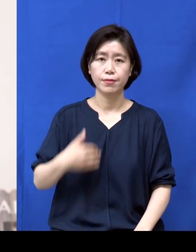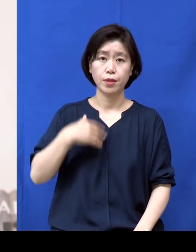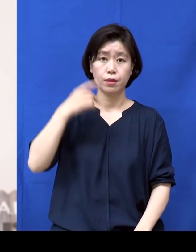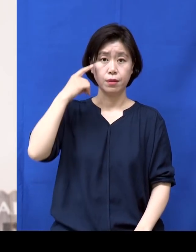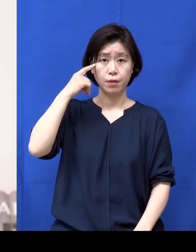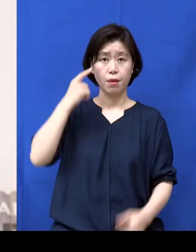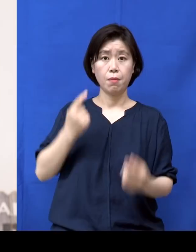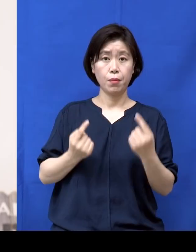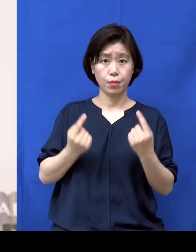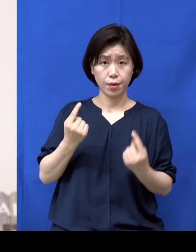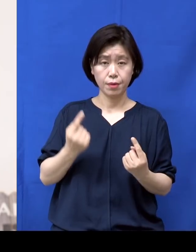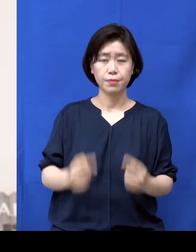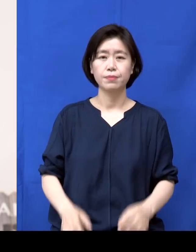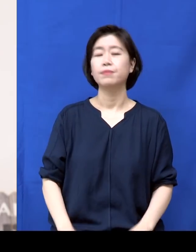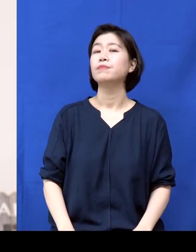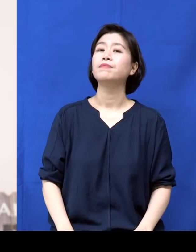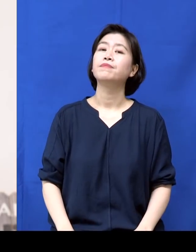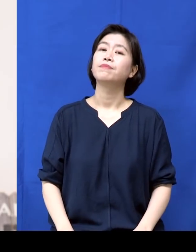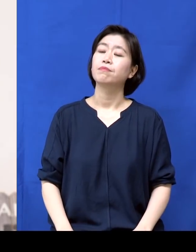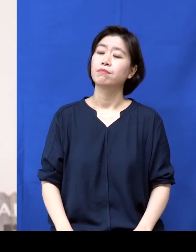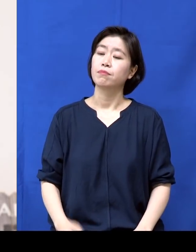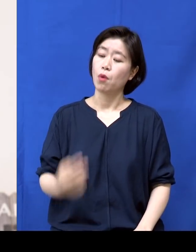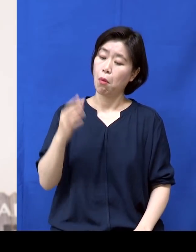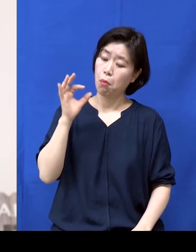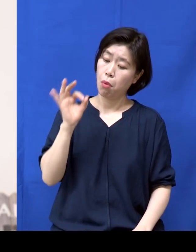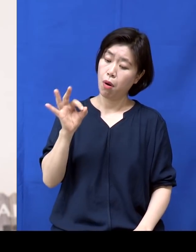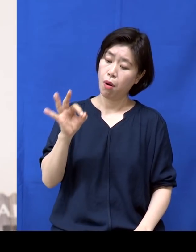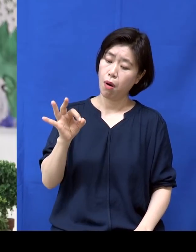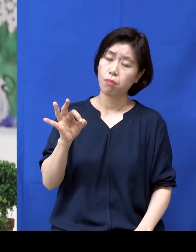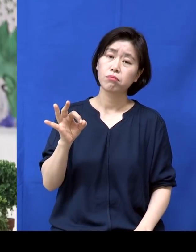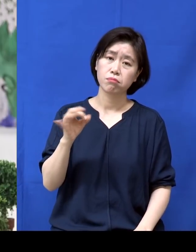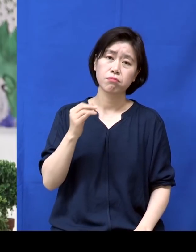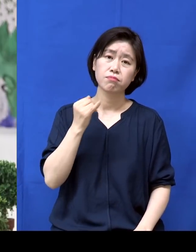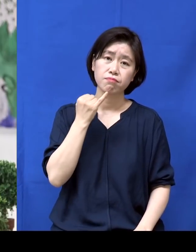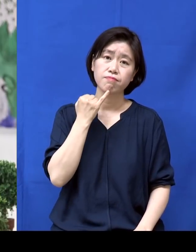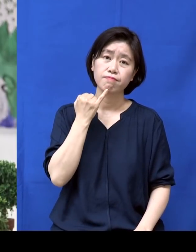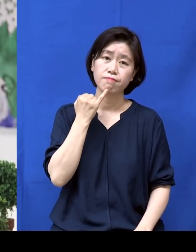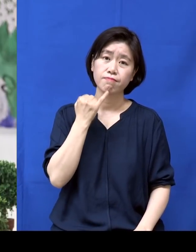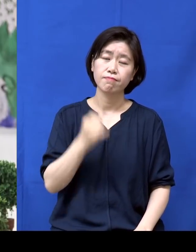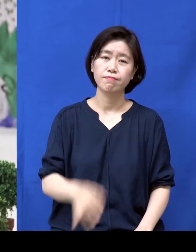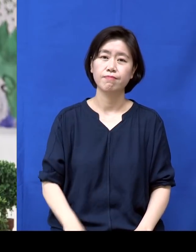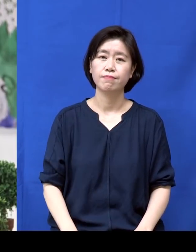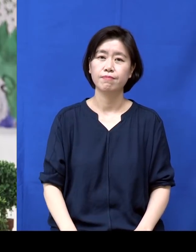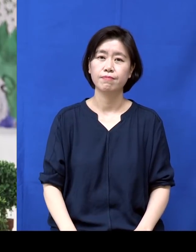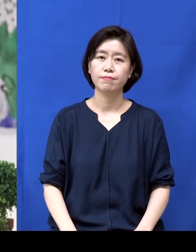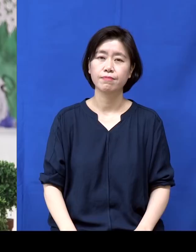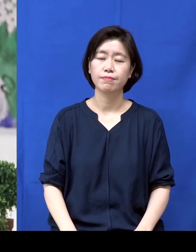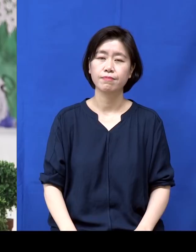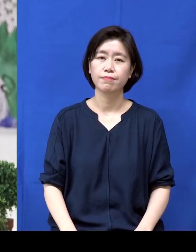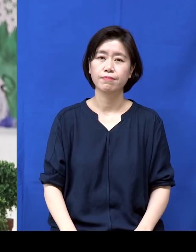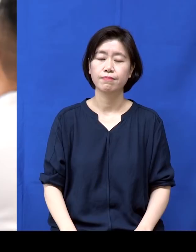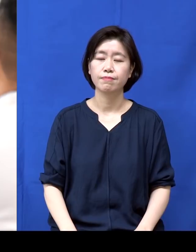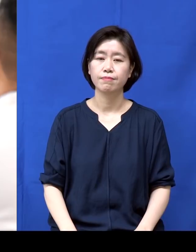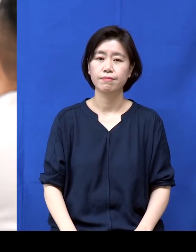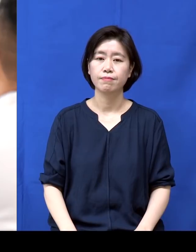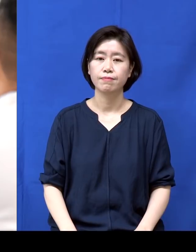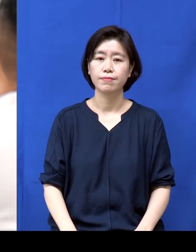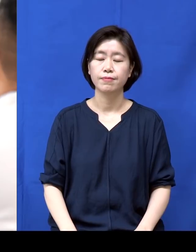생각보다는 이렇게 받아들일 수 있긴 하겠더라고요. 근데 사실 이제